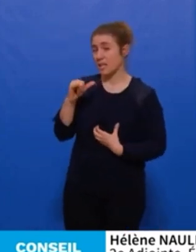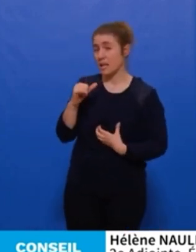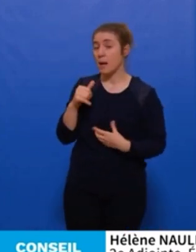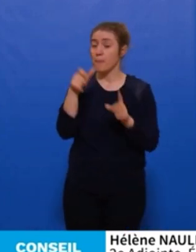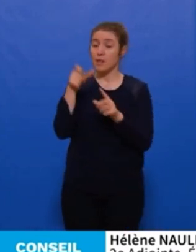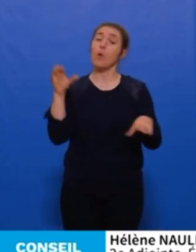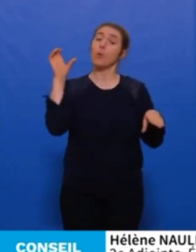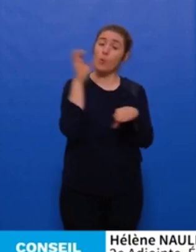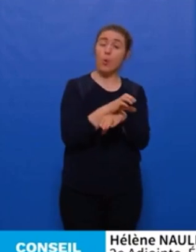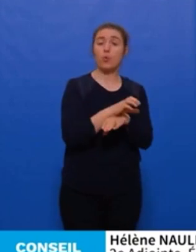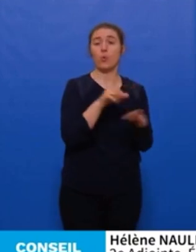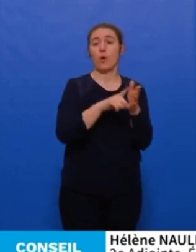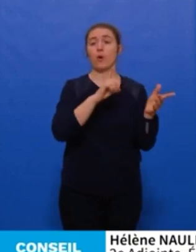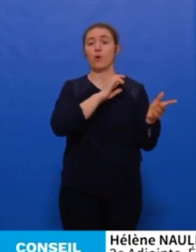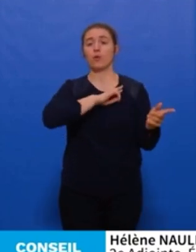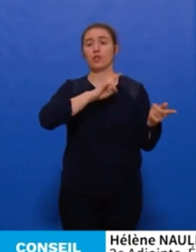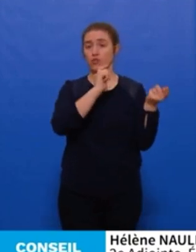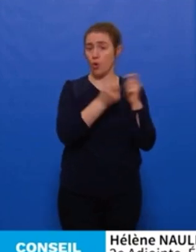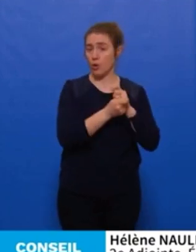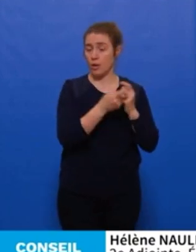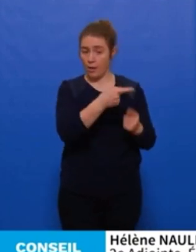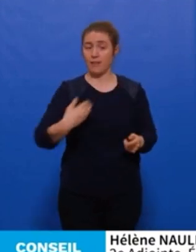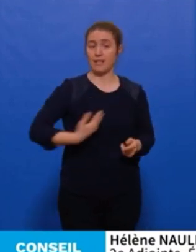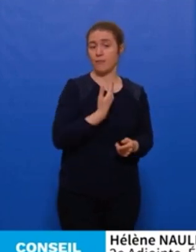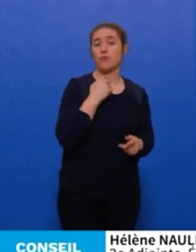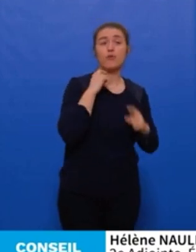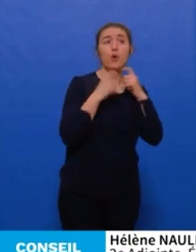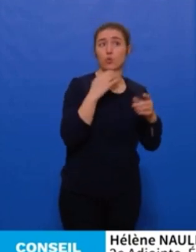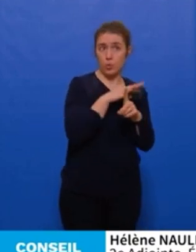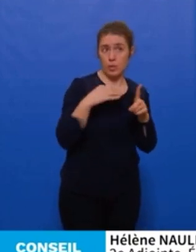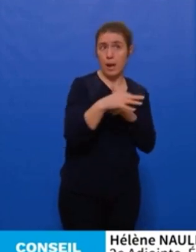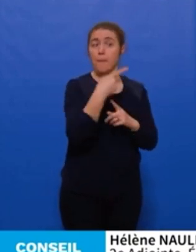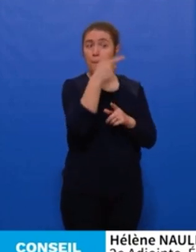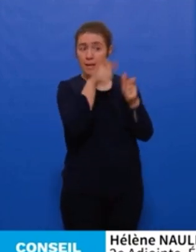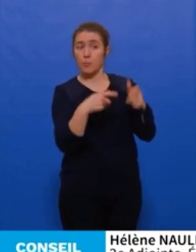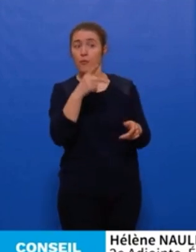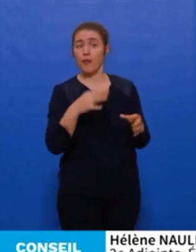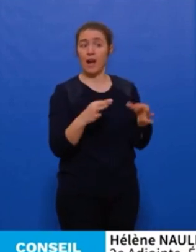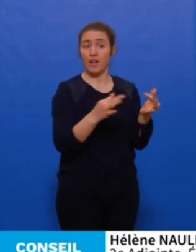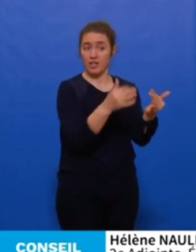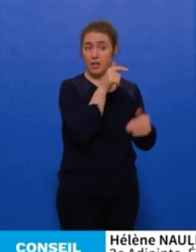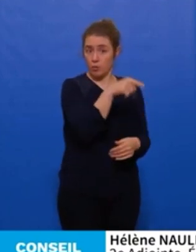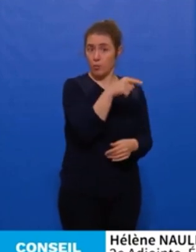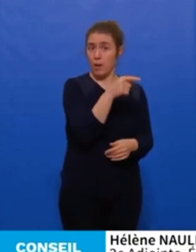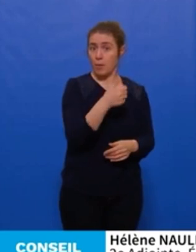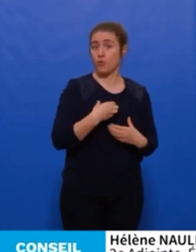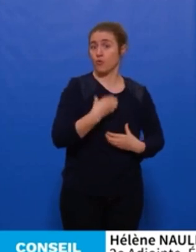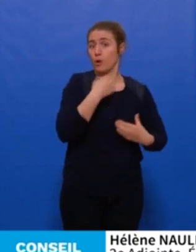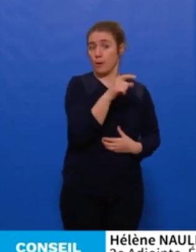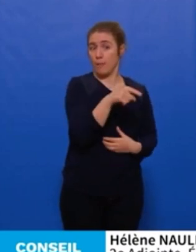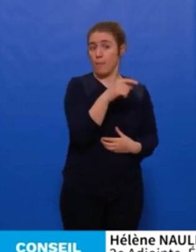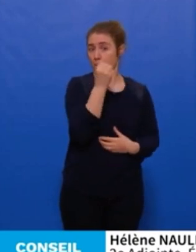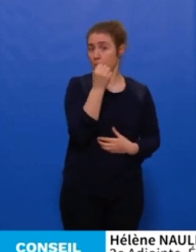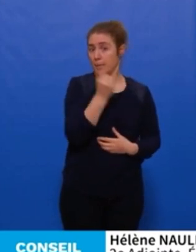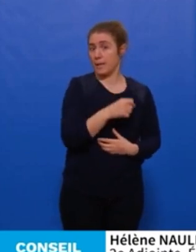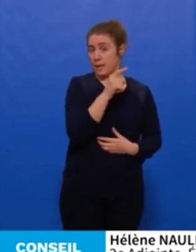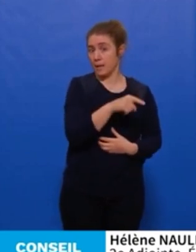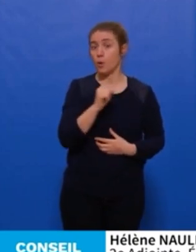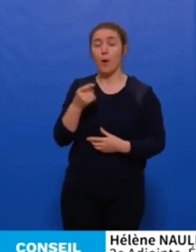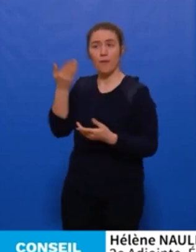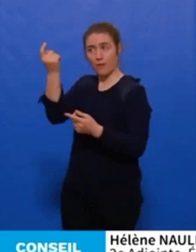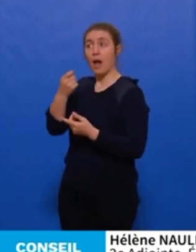la réforme et qui subissent cette violence sociale et de surcroît les plus fragiles, mais je pense que la violence sociale, elle est du côté de ce gouvernement